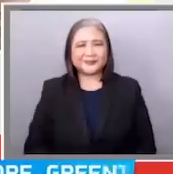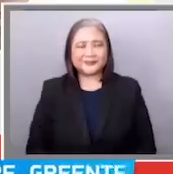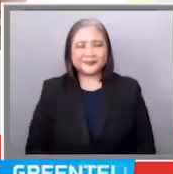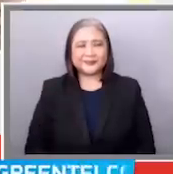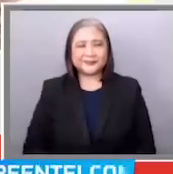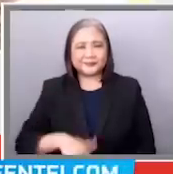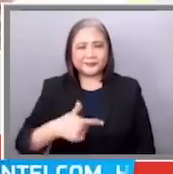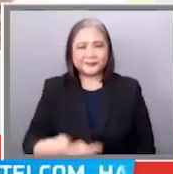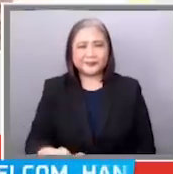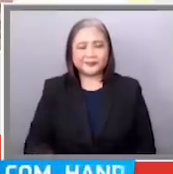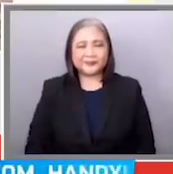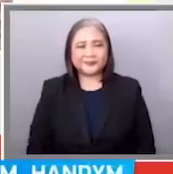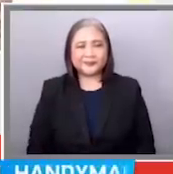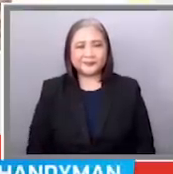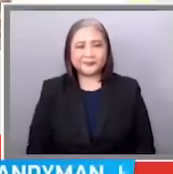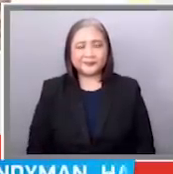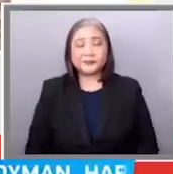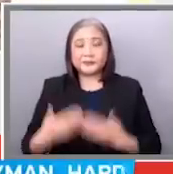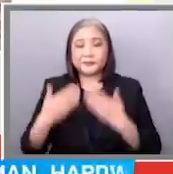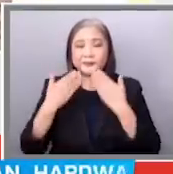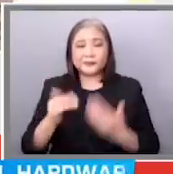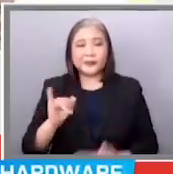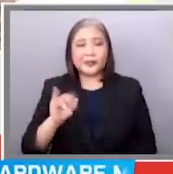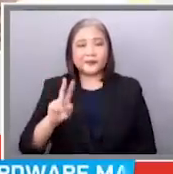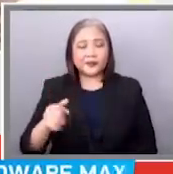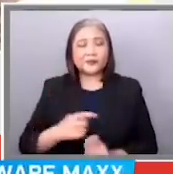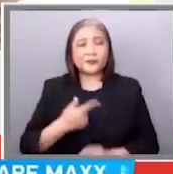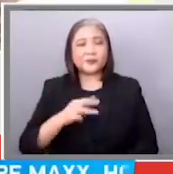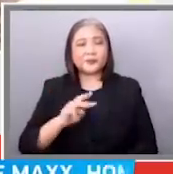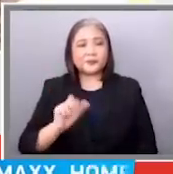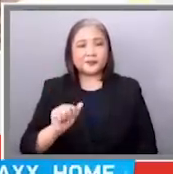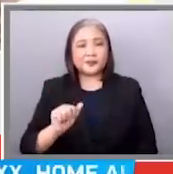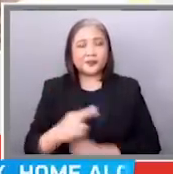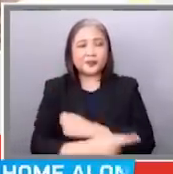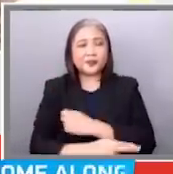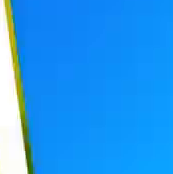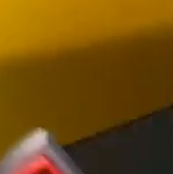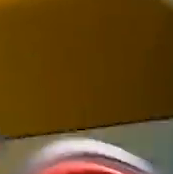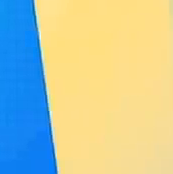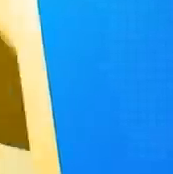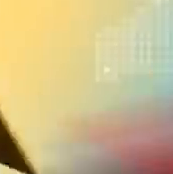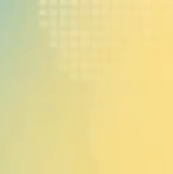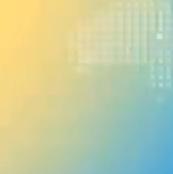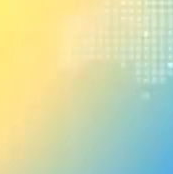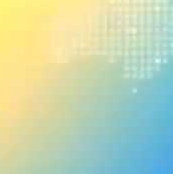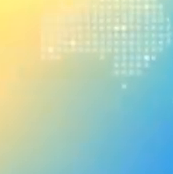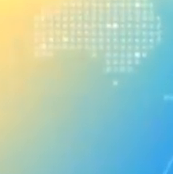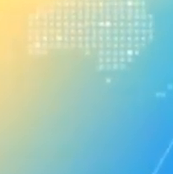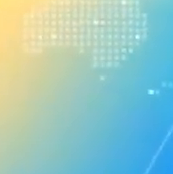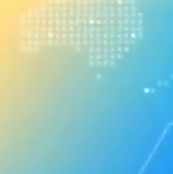Maraming salamat, Ivy Hernando ng GMA Regional TV 1 North Central Luzon.